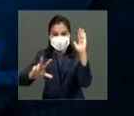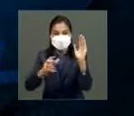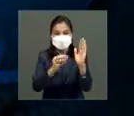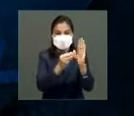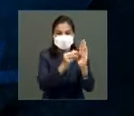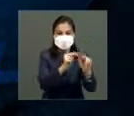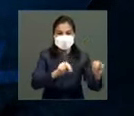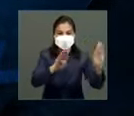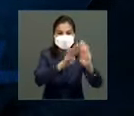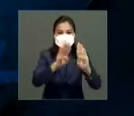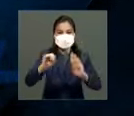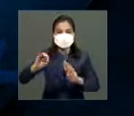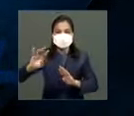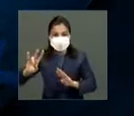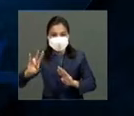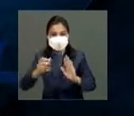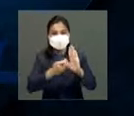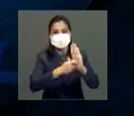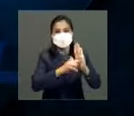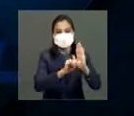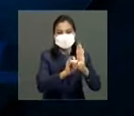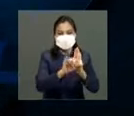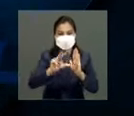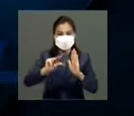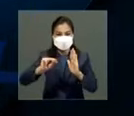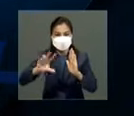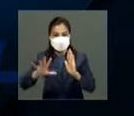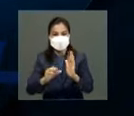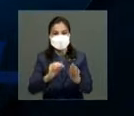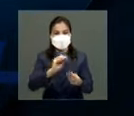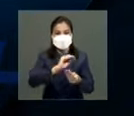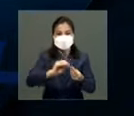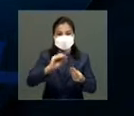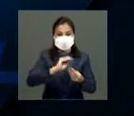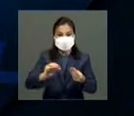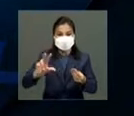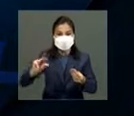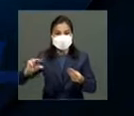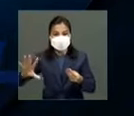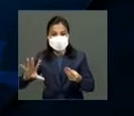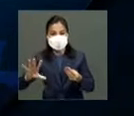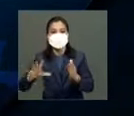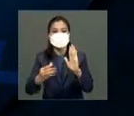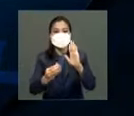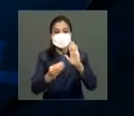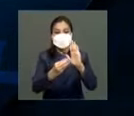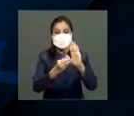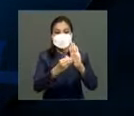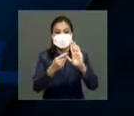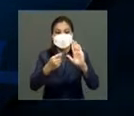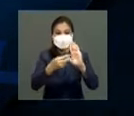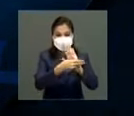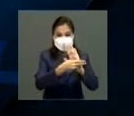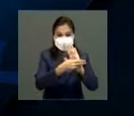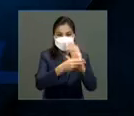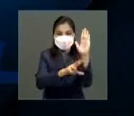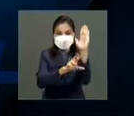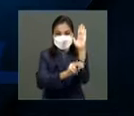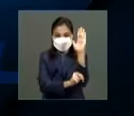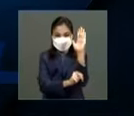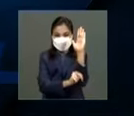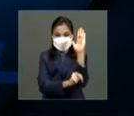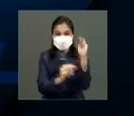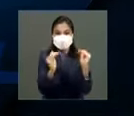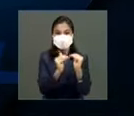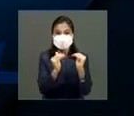ม47พระนครศรีอยุธยา35ฉะเชิงเทรา35ปทุมธานีกับนครศรีธรรมราชนี่อันดับเ